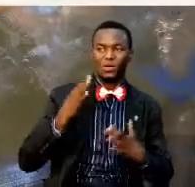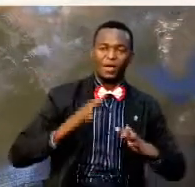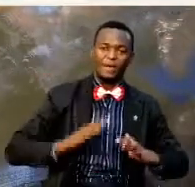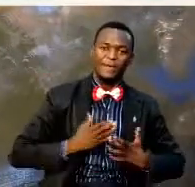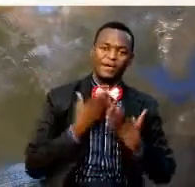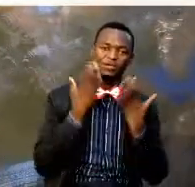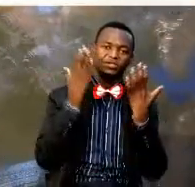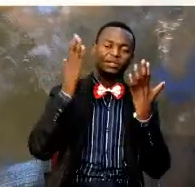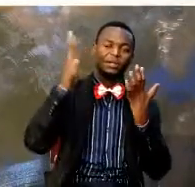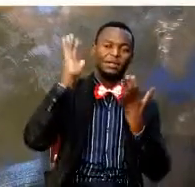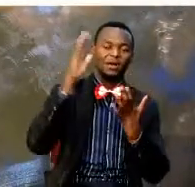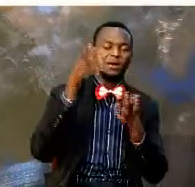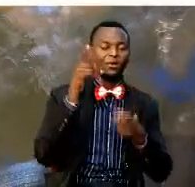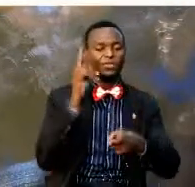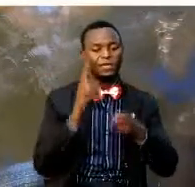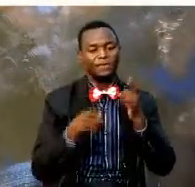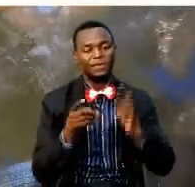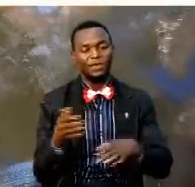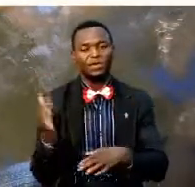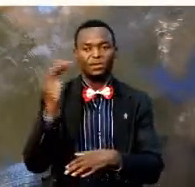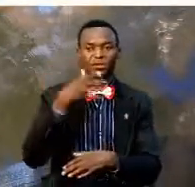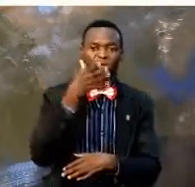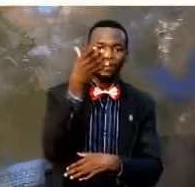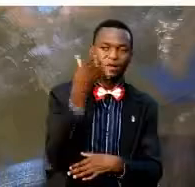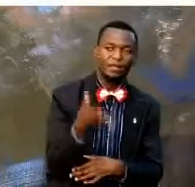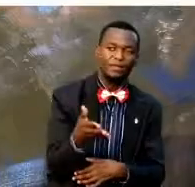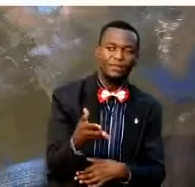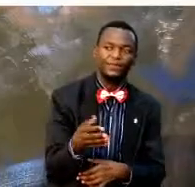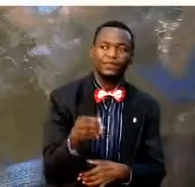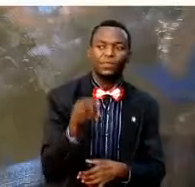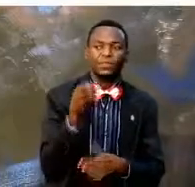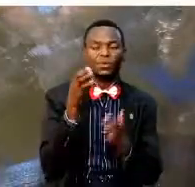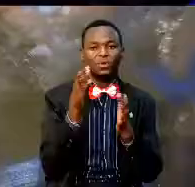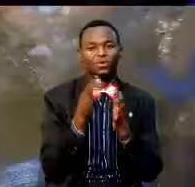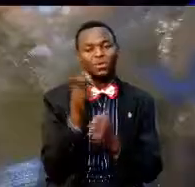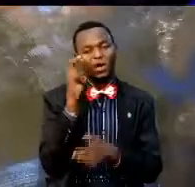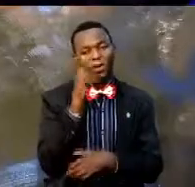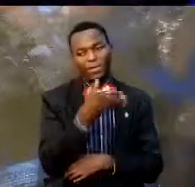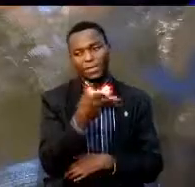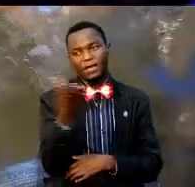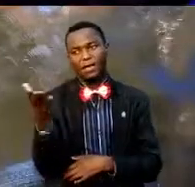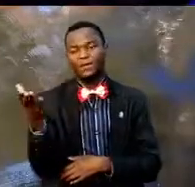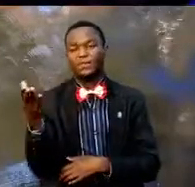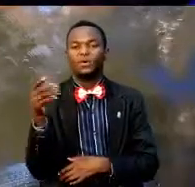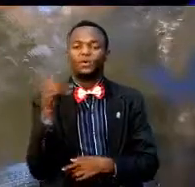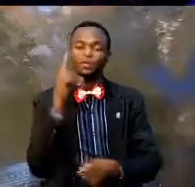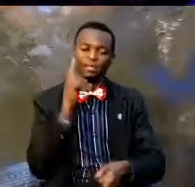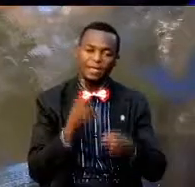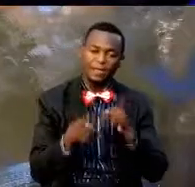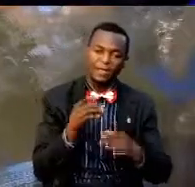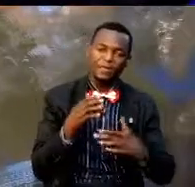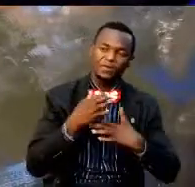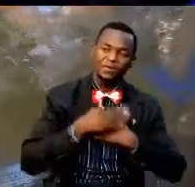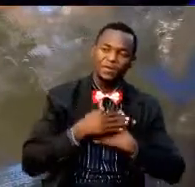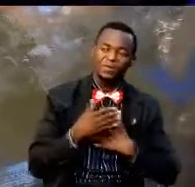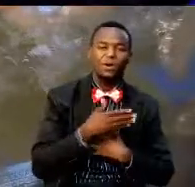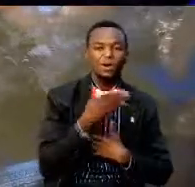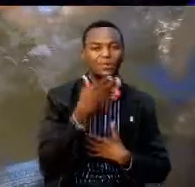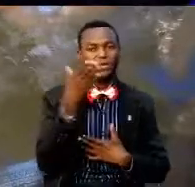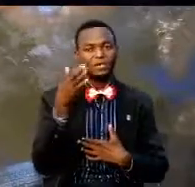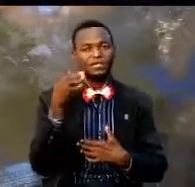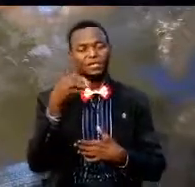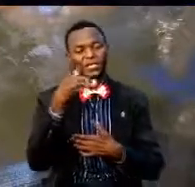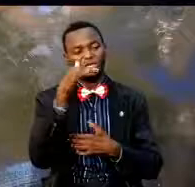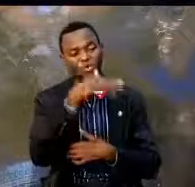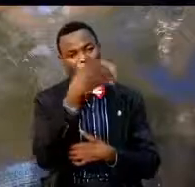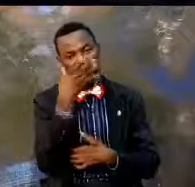Tembeeni wapendwa jioni ya leo, tembeeni wapendwa jioni ya leo. Wote unaoona hapo, tembeeni wapendwa. Wako waumini pia jioni ya